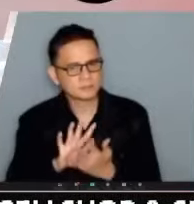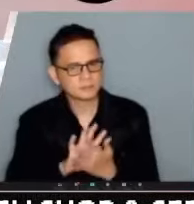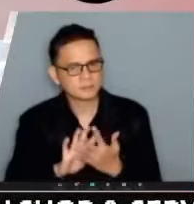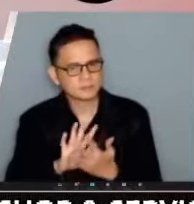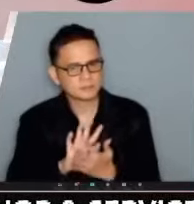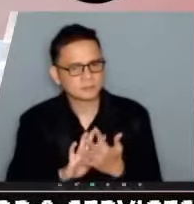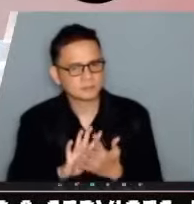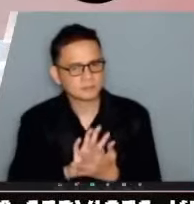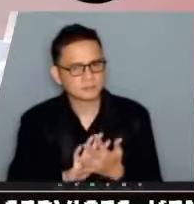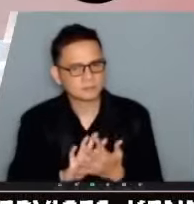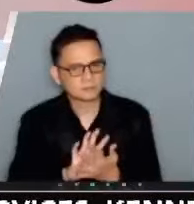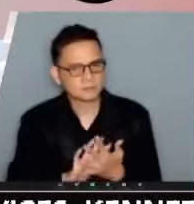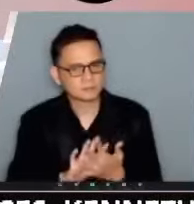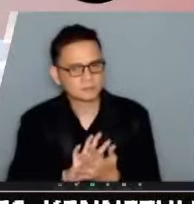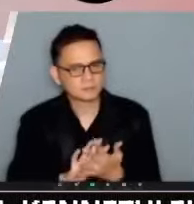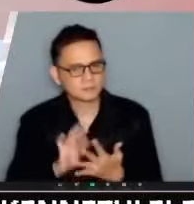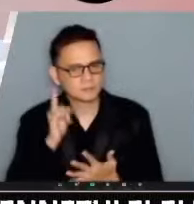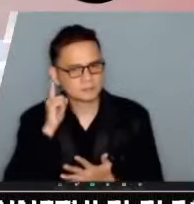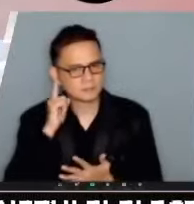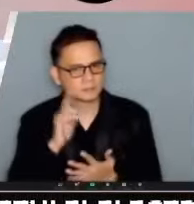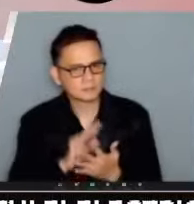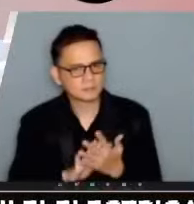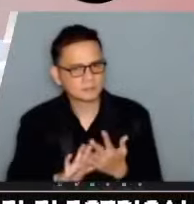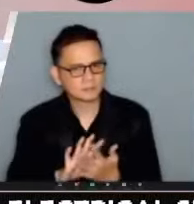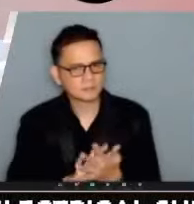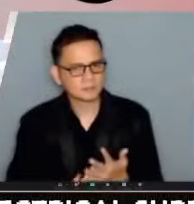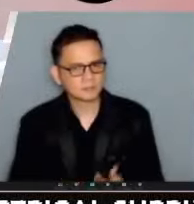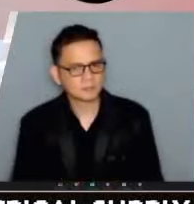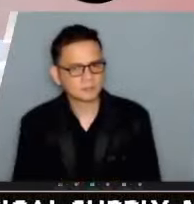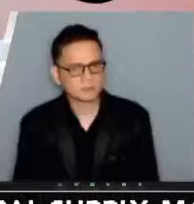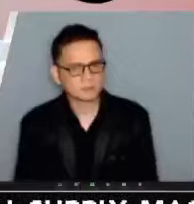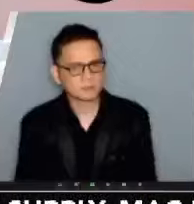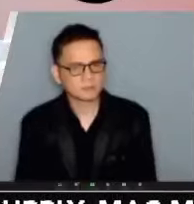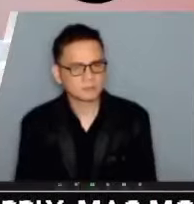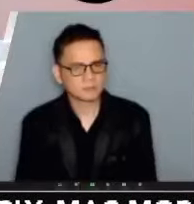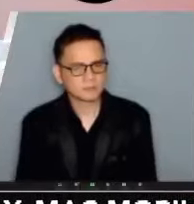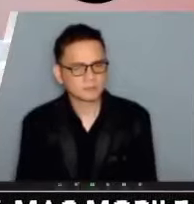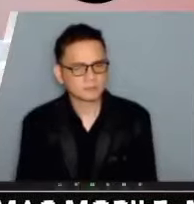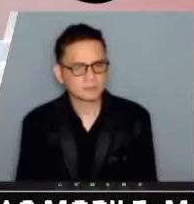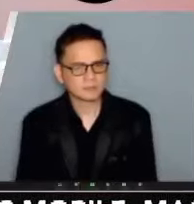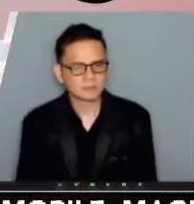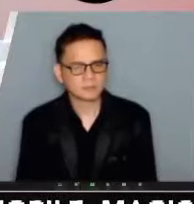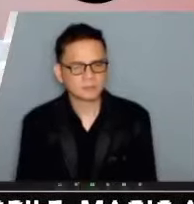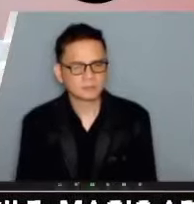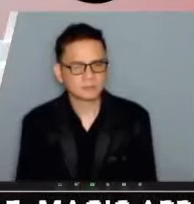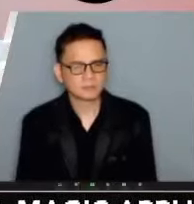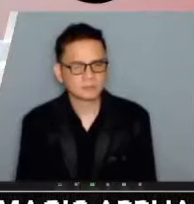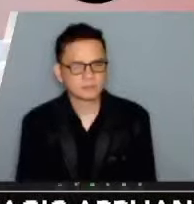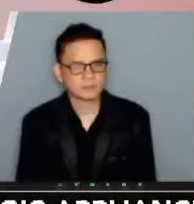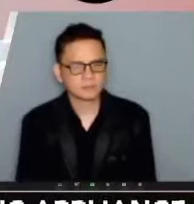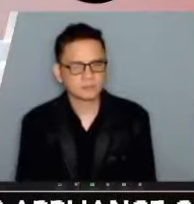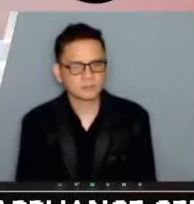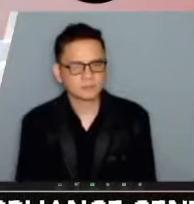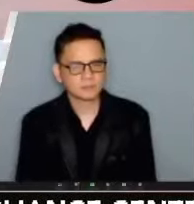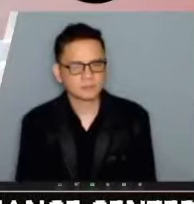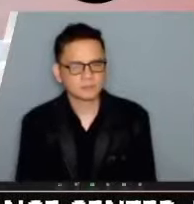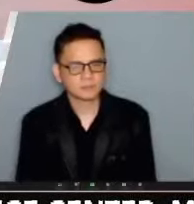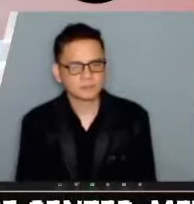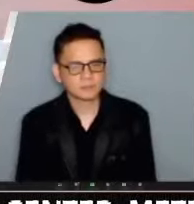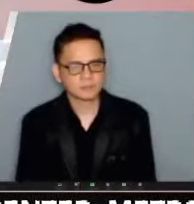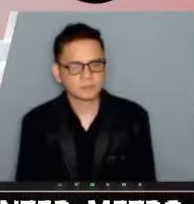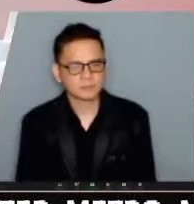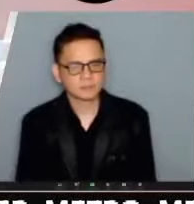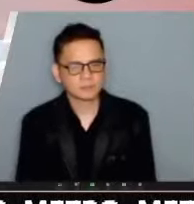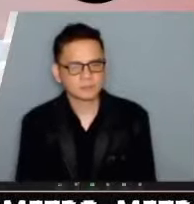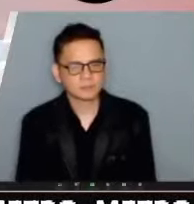sa region na to, at may mga Pilipino rin namatay. Pero abang ganon, nananawagan din tayo na